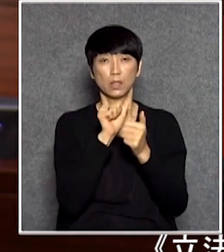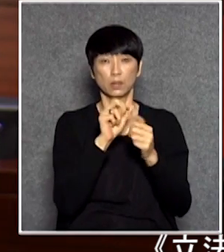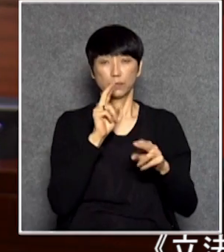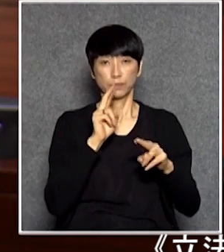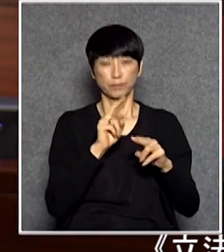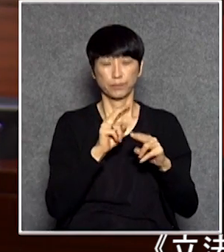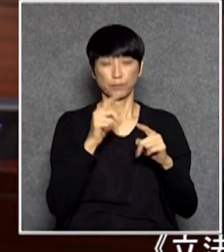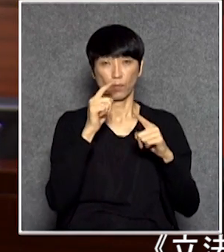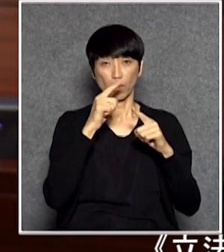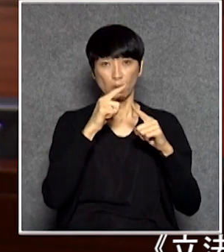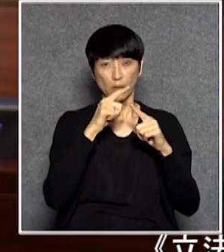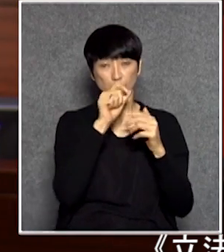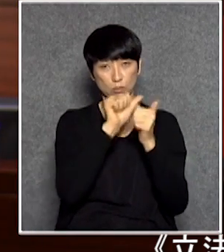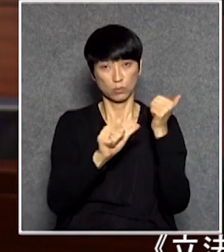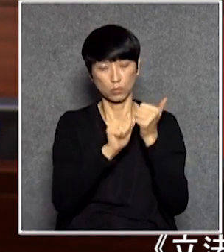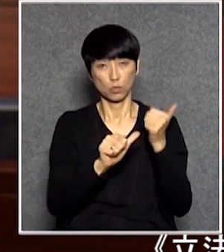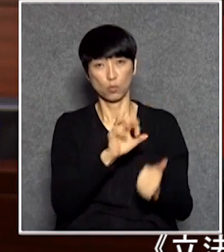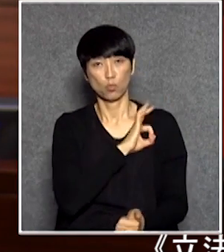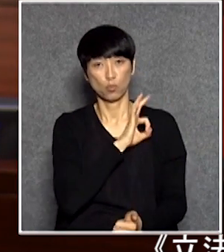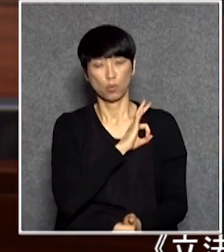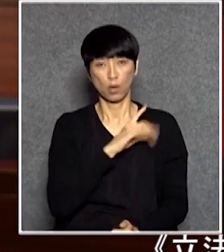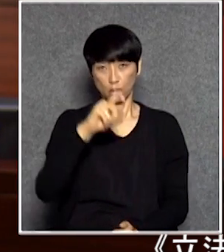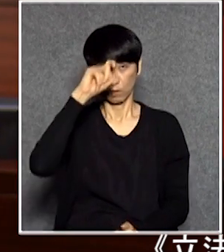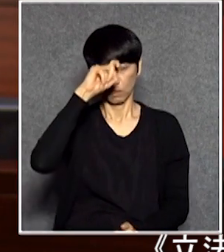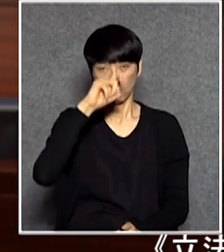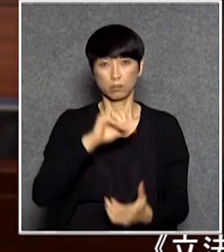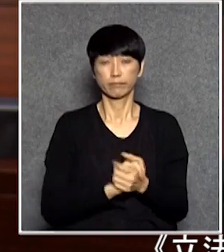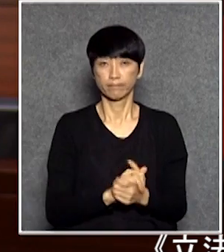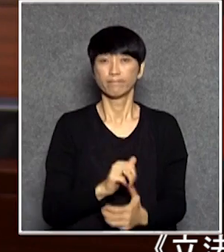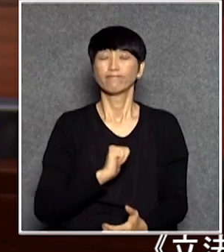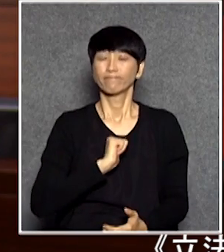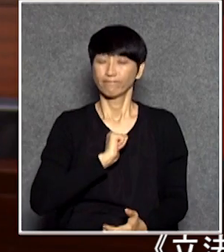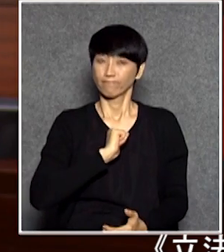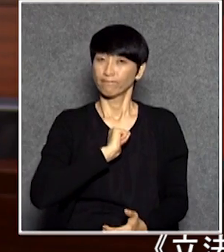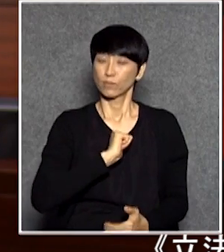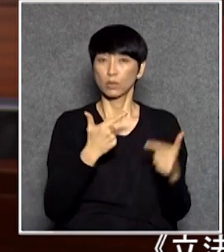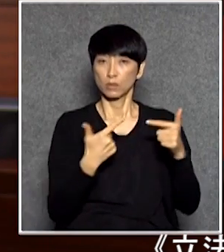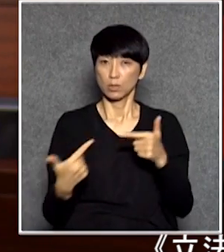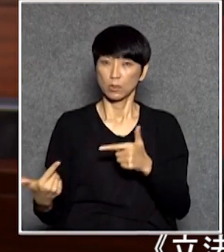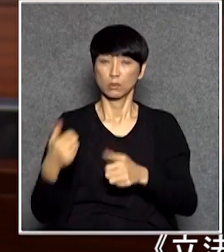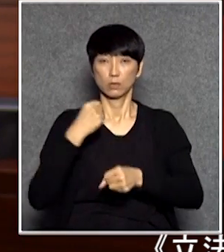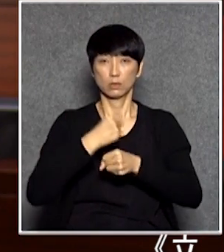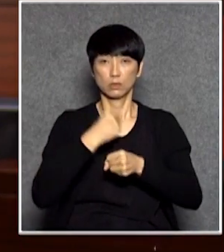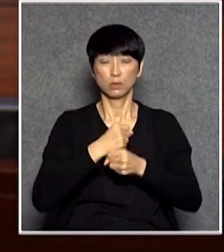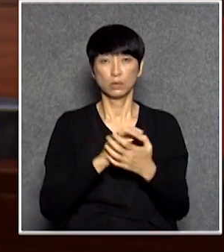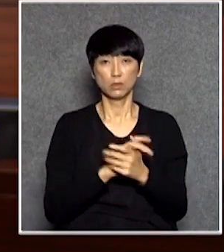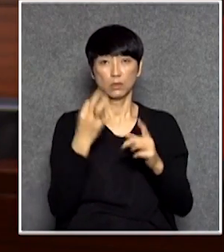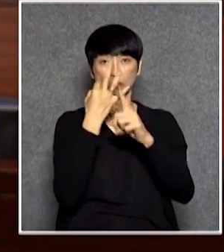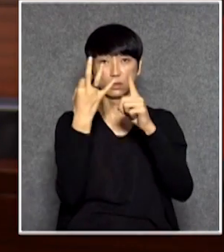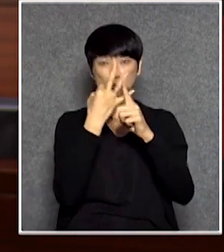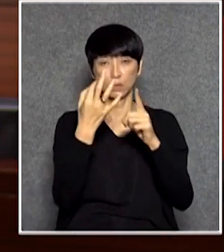協委員咧，光榮嘅事情，所以我唔會唔記得嘅。我亦都可以希望繼續可以有呢個職務，做第十三屆、第十四